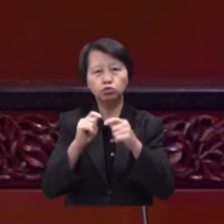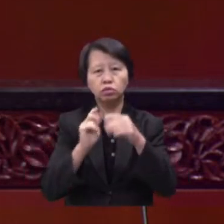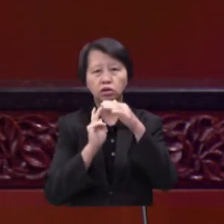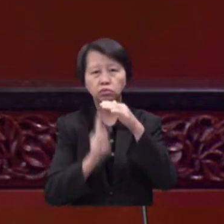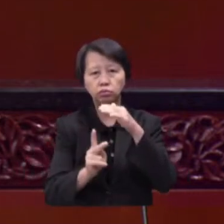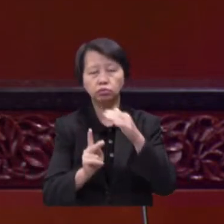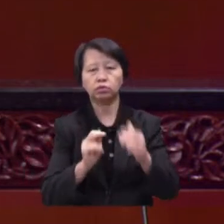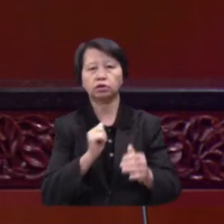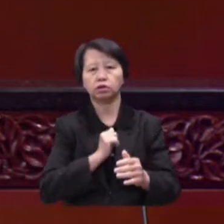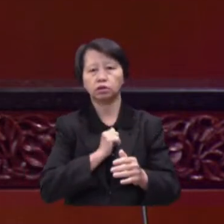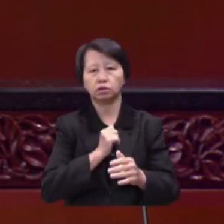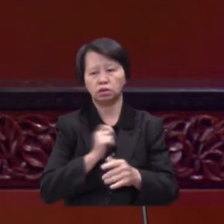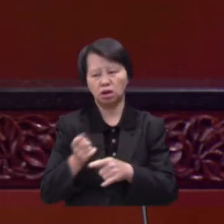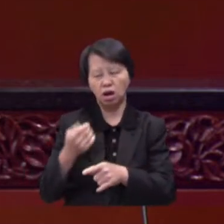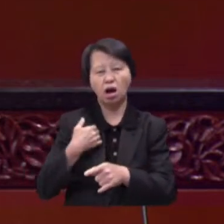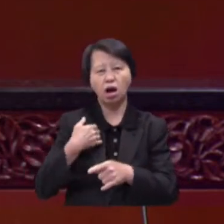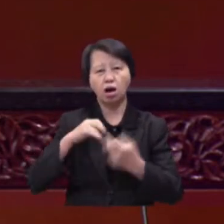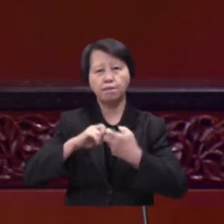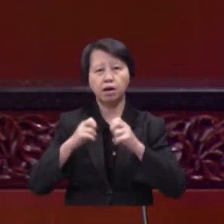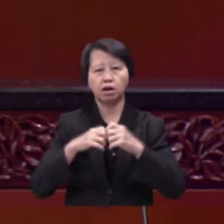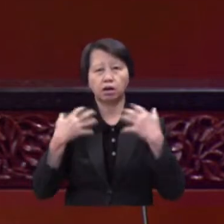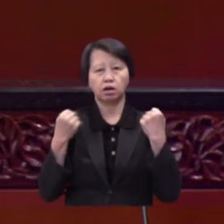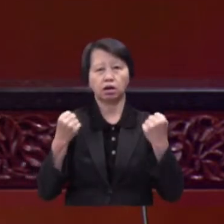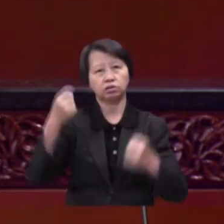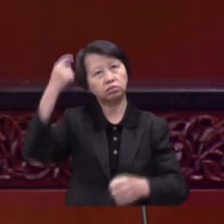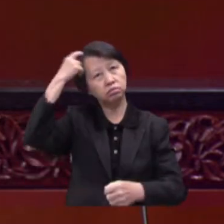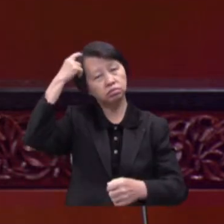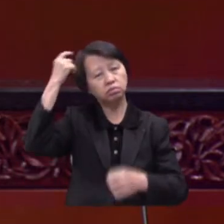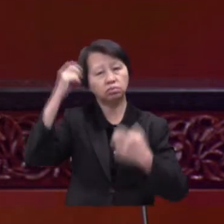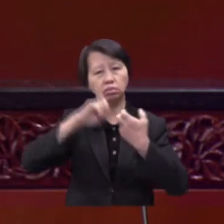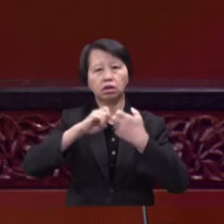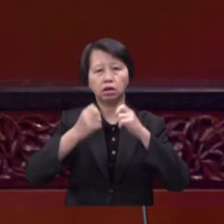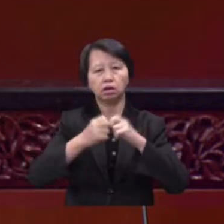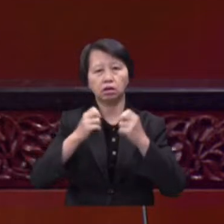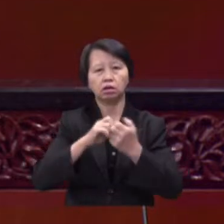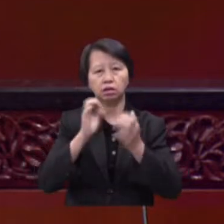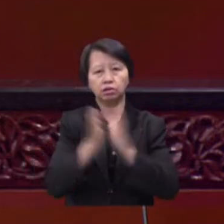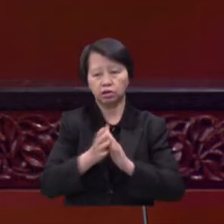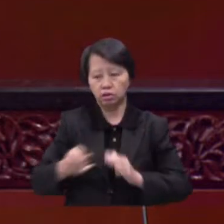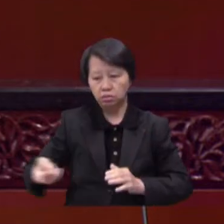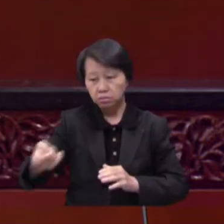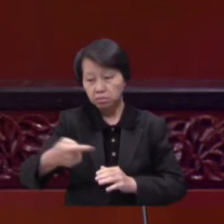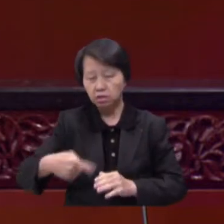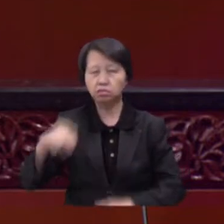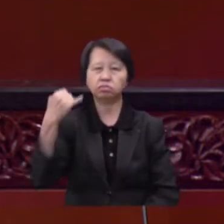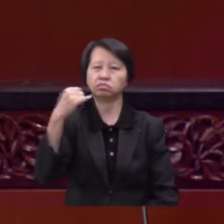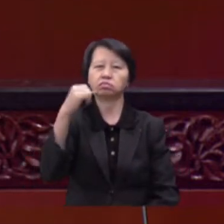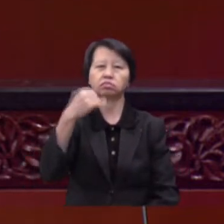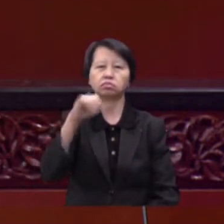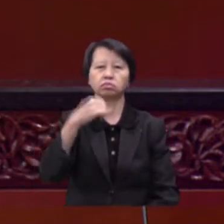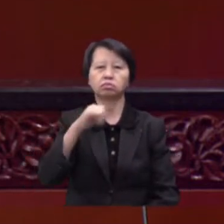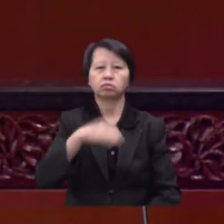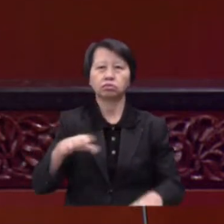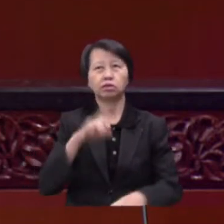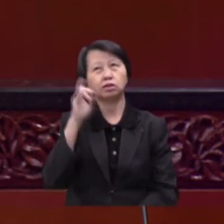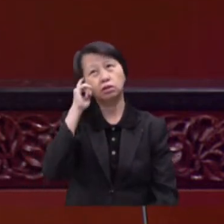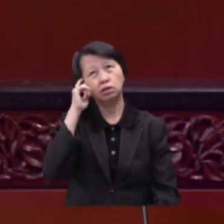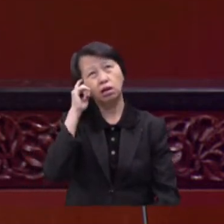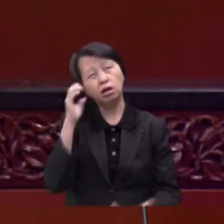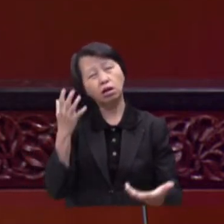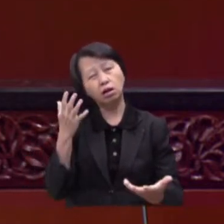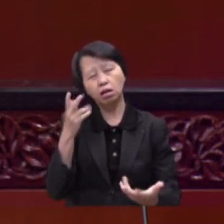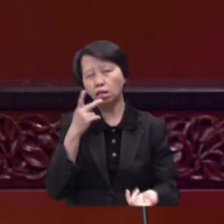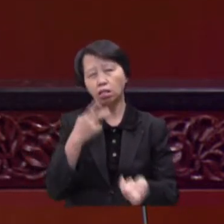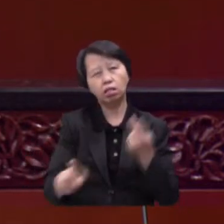bunuh diri mengalami masalah kesehatan mental yang menyebabkan mereka tidak berupaya untuk membuat keputusan dengan